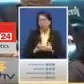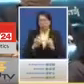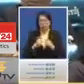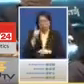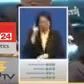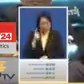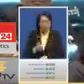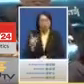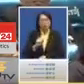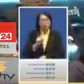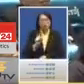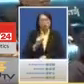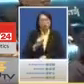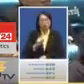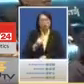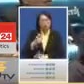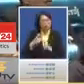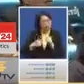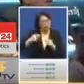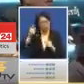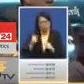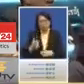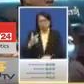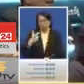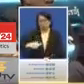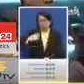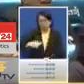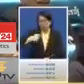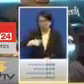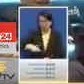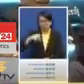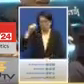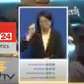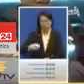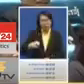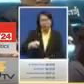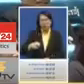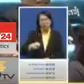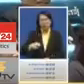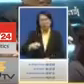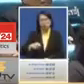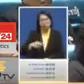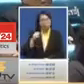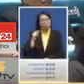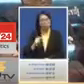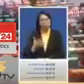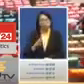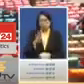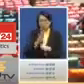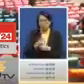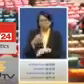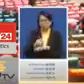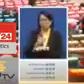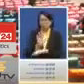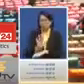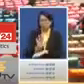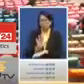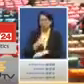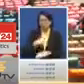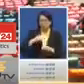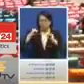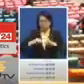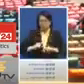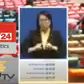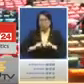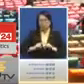สำคัญที่สุดก็คือศาลฎีกาของผู้ดำรงตำแหน่งทางการเมืองเนี่ย พอได้แล้วครับ ได้พิพากษาแล้ว จะวินิจฉัยได้แล้วท่